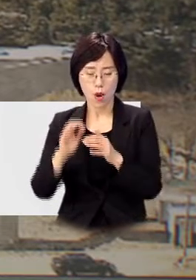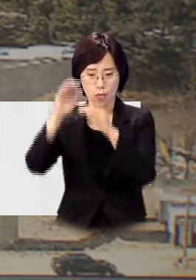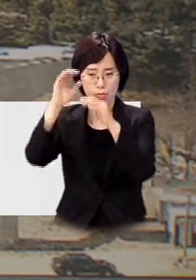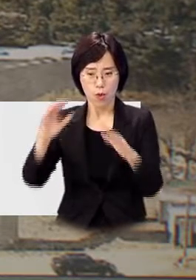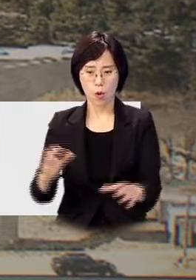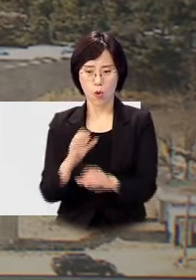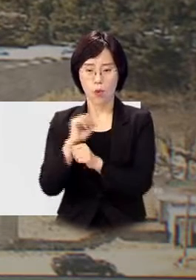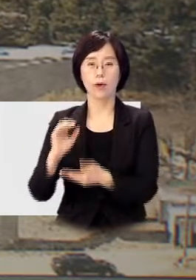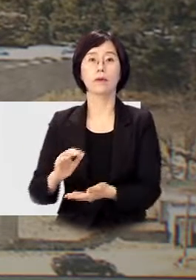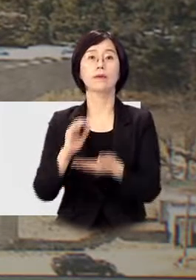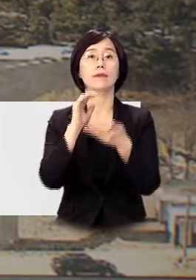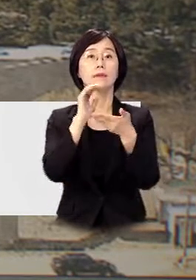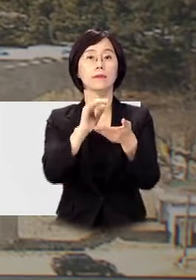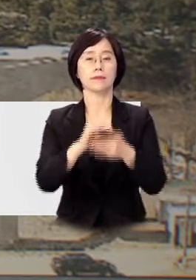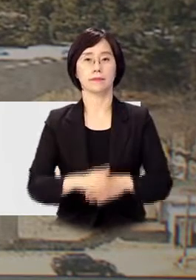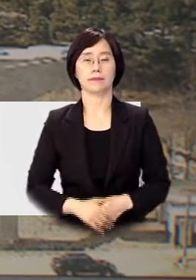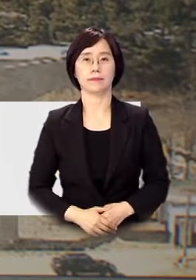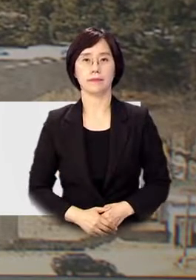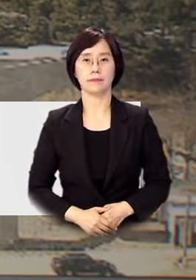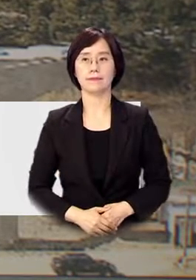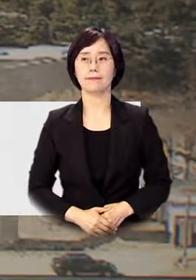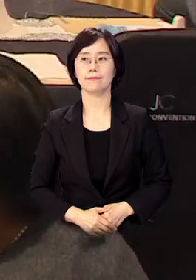정성욱 기자가 요약했습니다